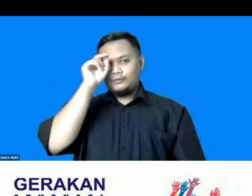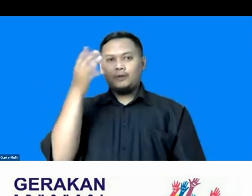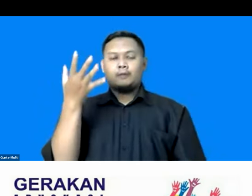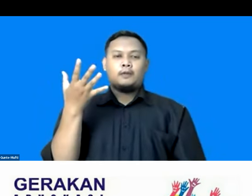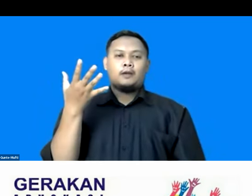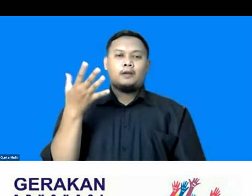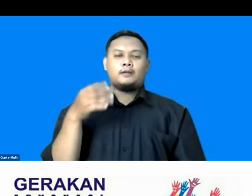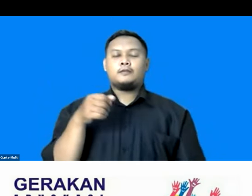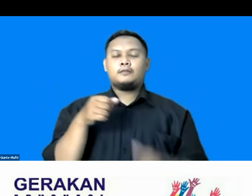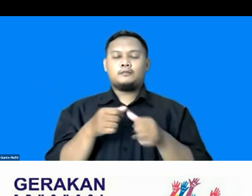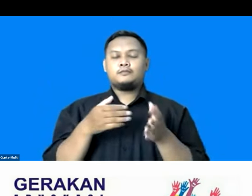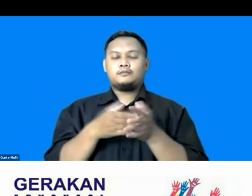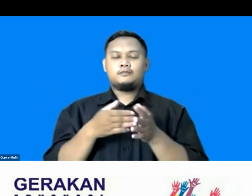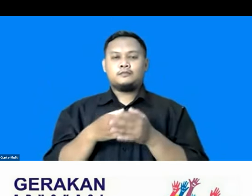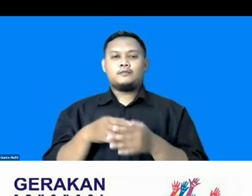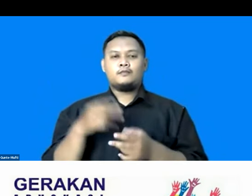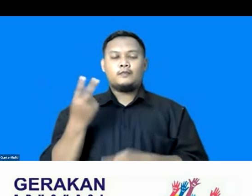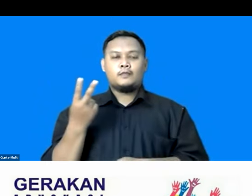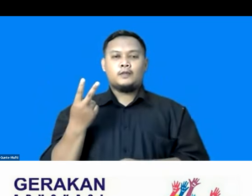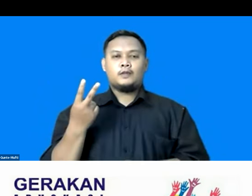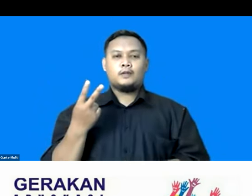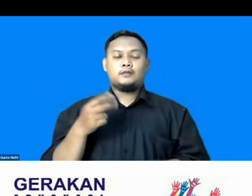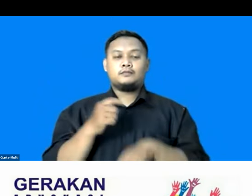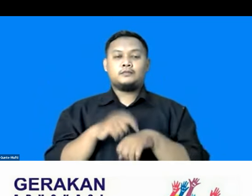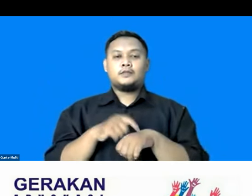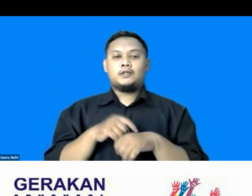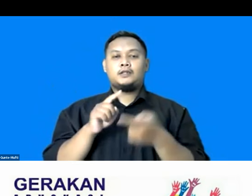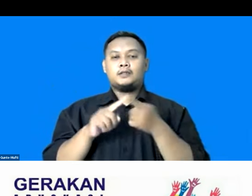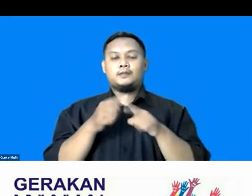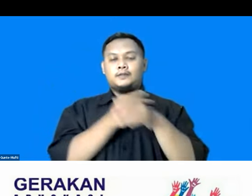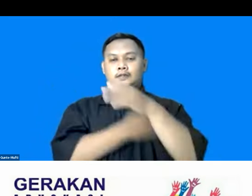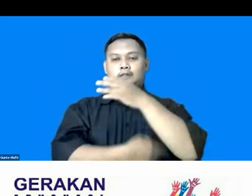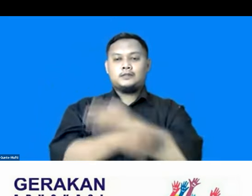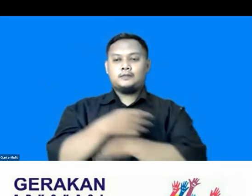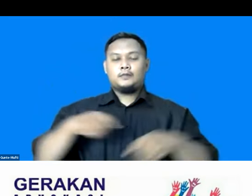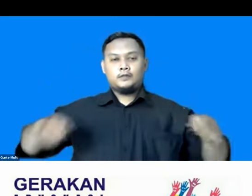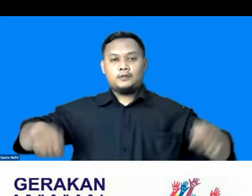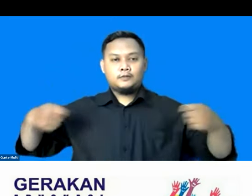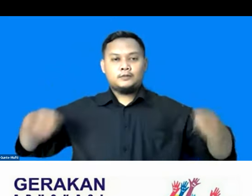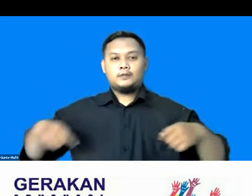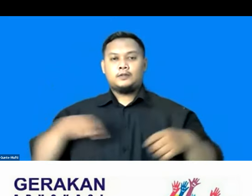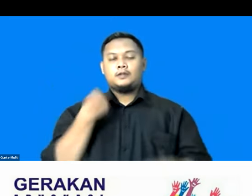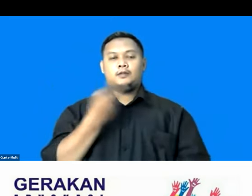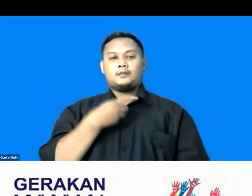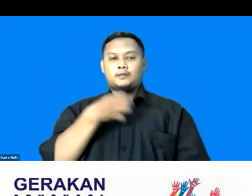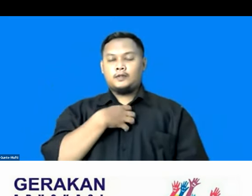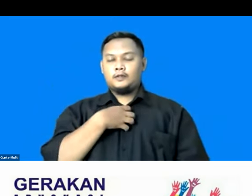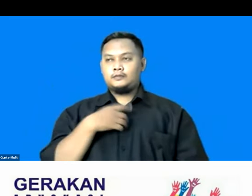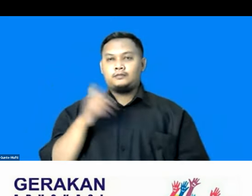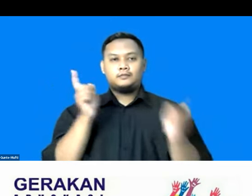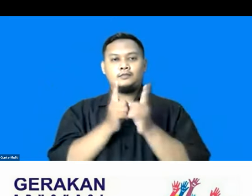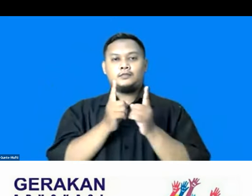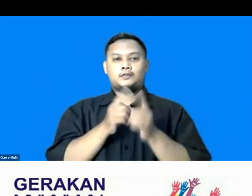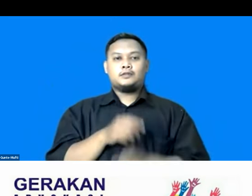tantangan yang kedua adalah ketika kawan difabel pengguna kursi roda, kami bermaksud untuk bertemu dengan ya salah